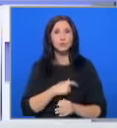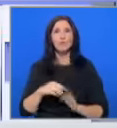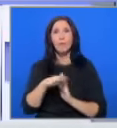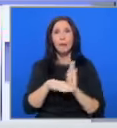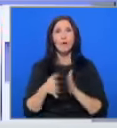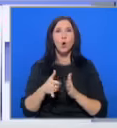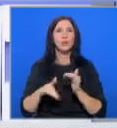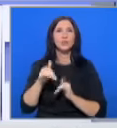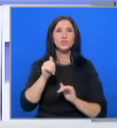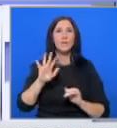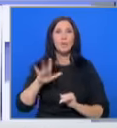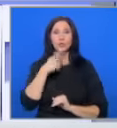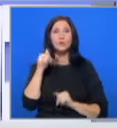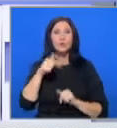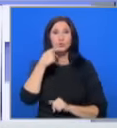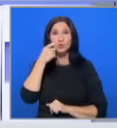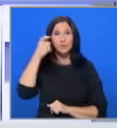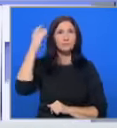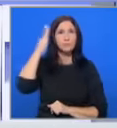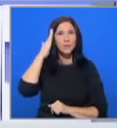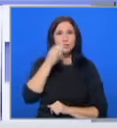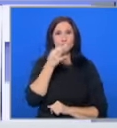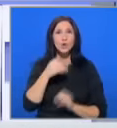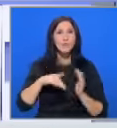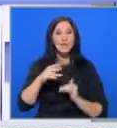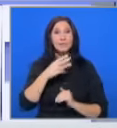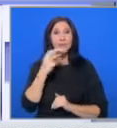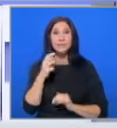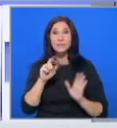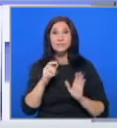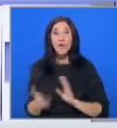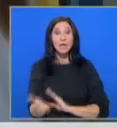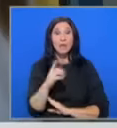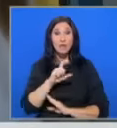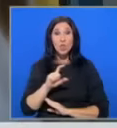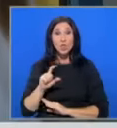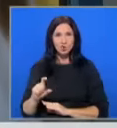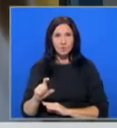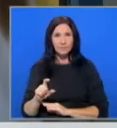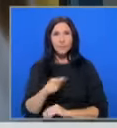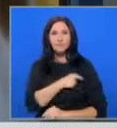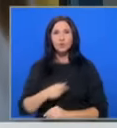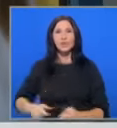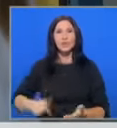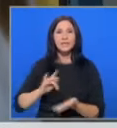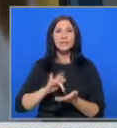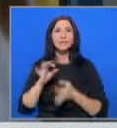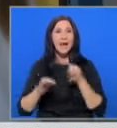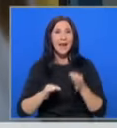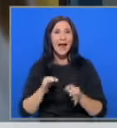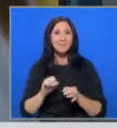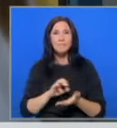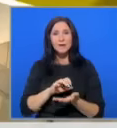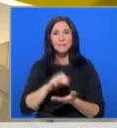години. Тази година държавата осигурила над 370 000 дози. В Националния център по заразни и